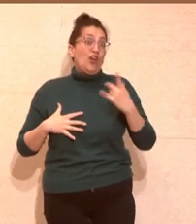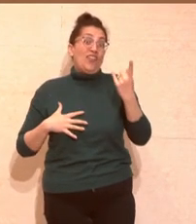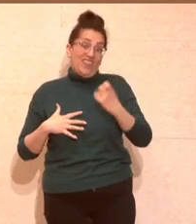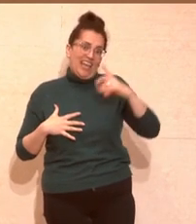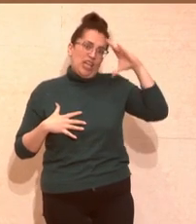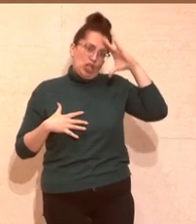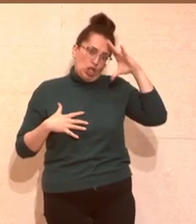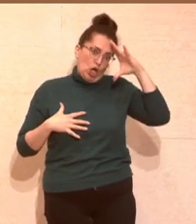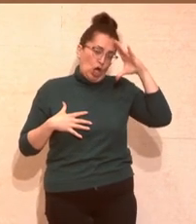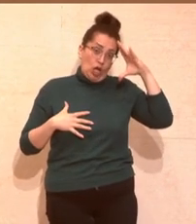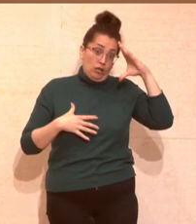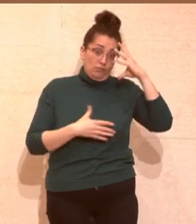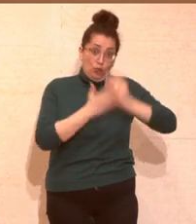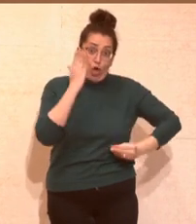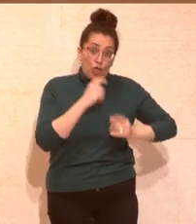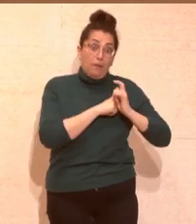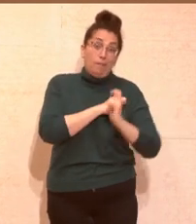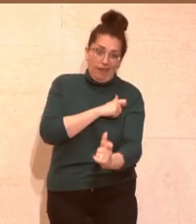sommeil.